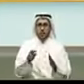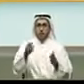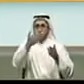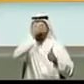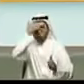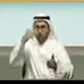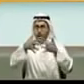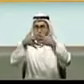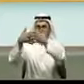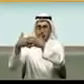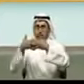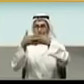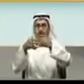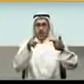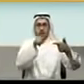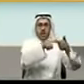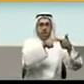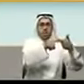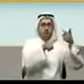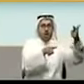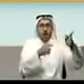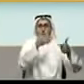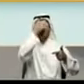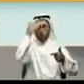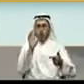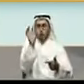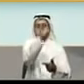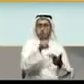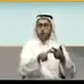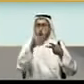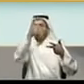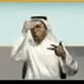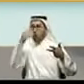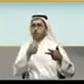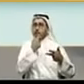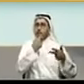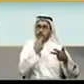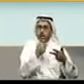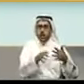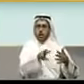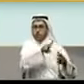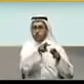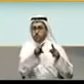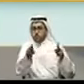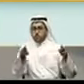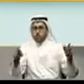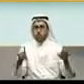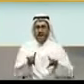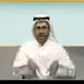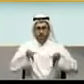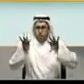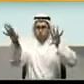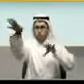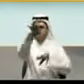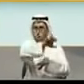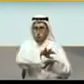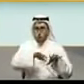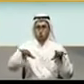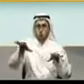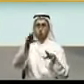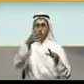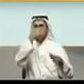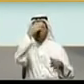من طراز F-15. It's a professional military organization. وأشاد الميجر جنرال كلي غاريسون القائد بالحرس